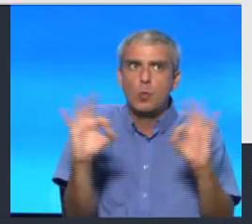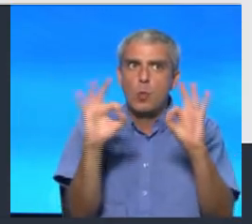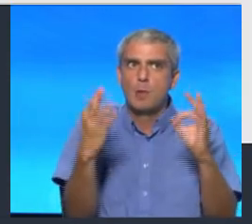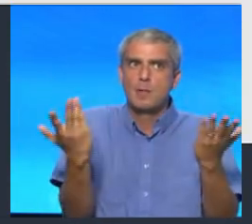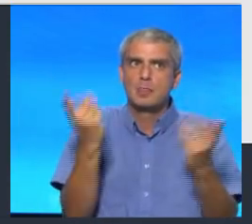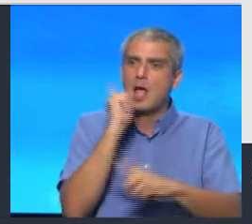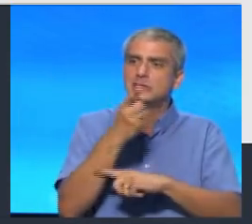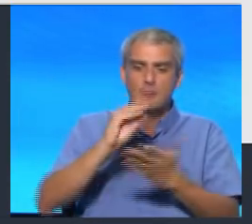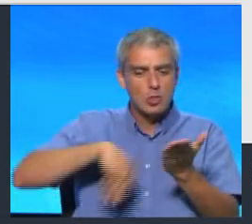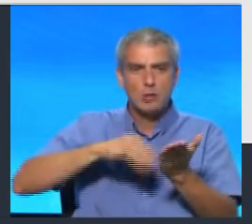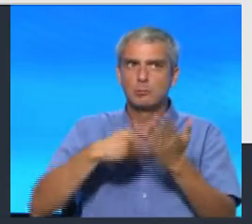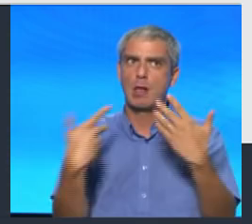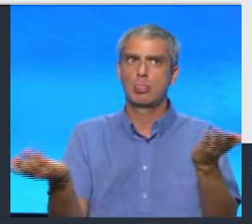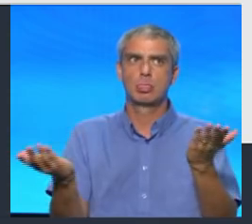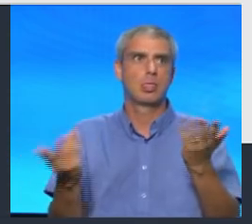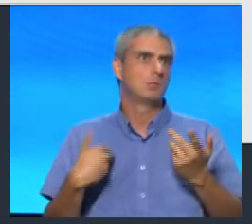חדומות.